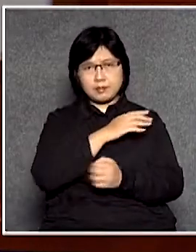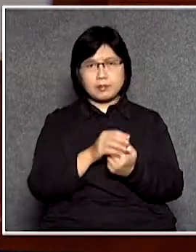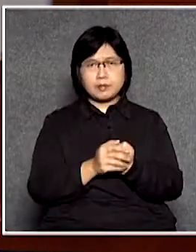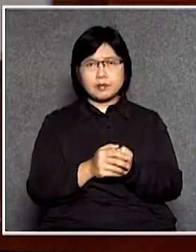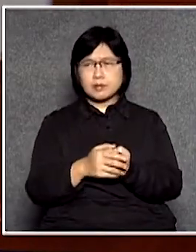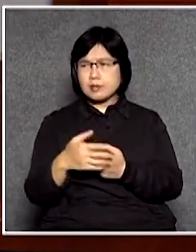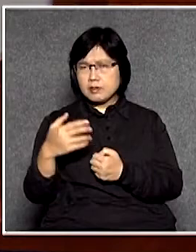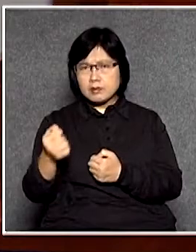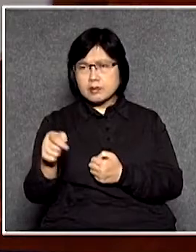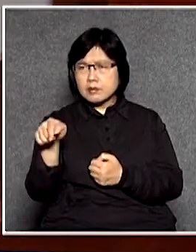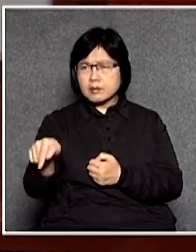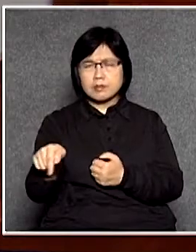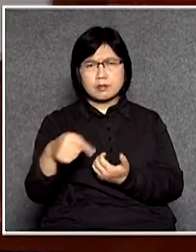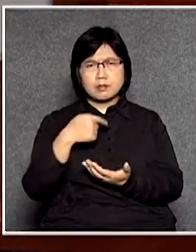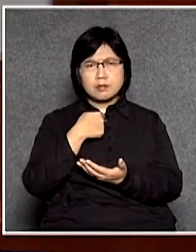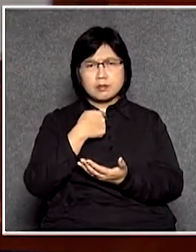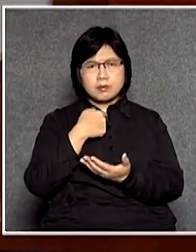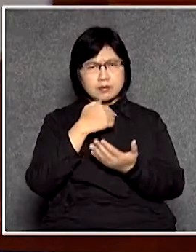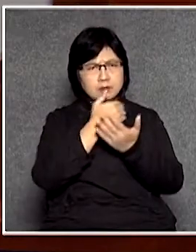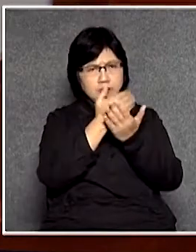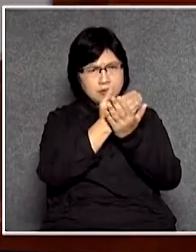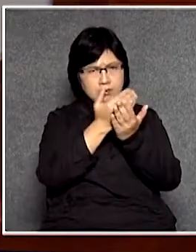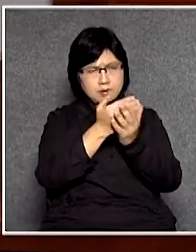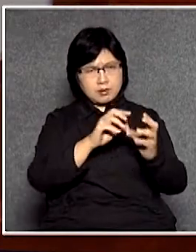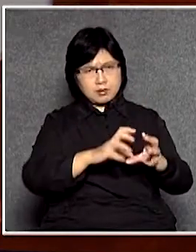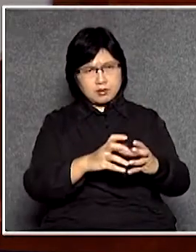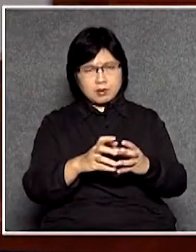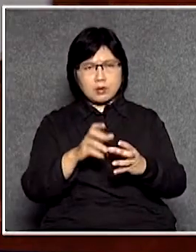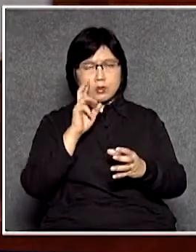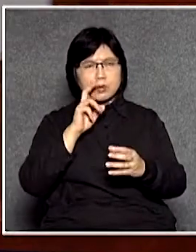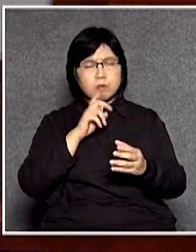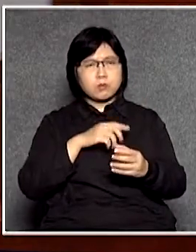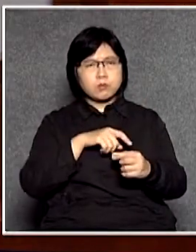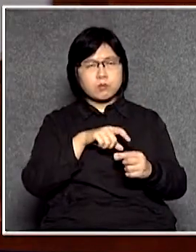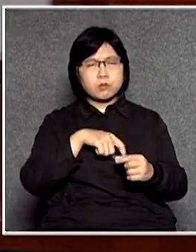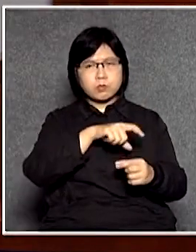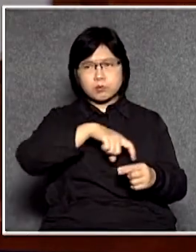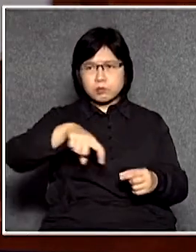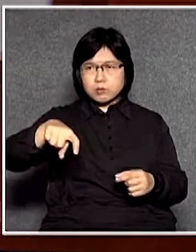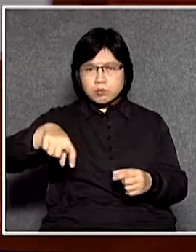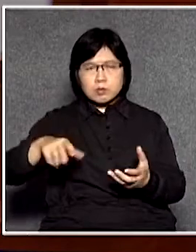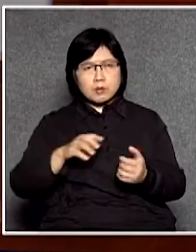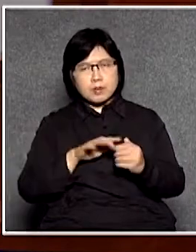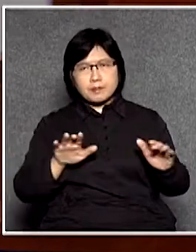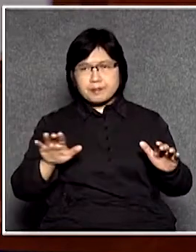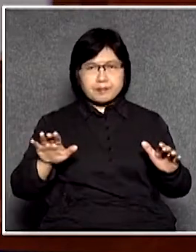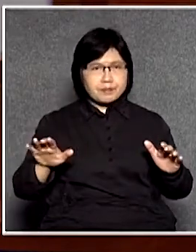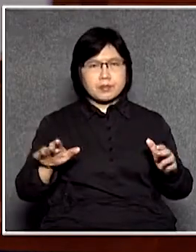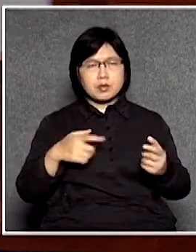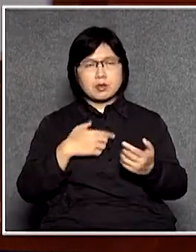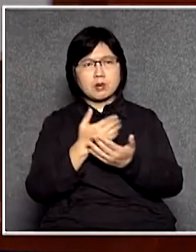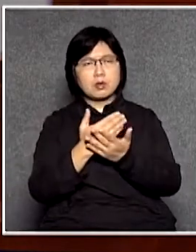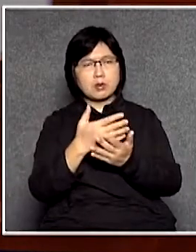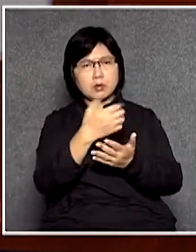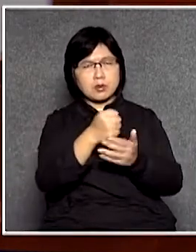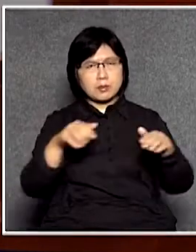长理应是作各种社群族群的中间人仲裁者，制定一套平衡各方权益的政